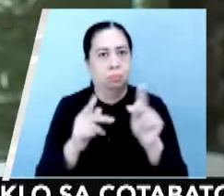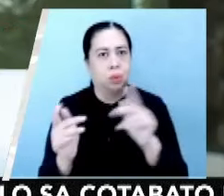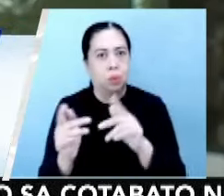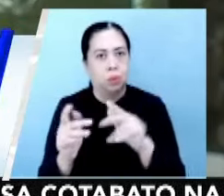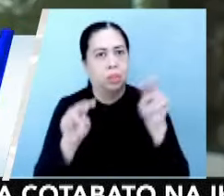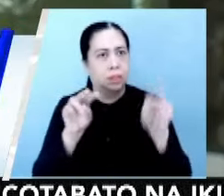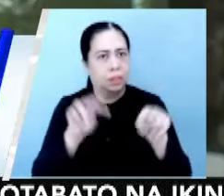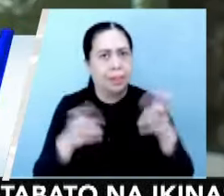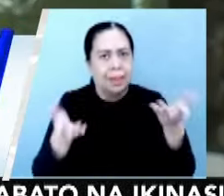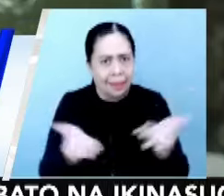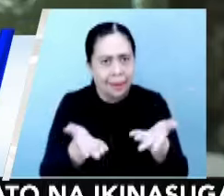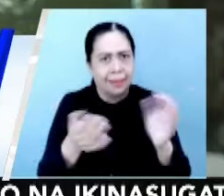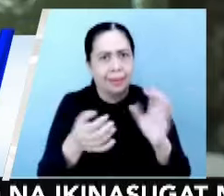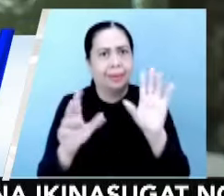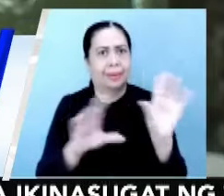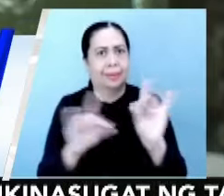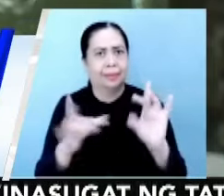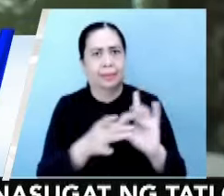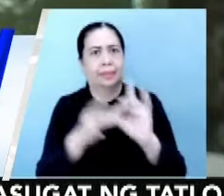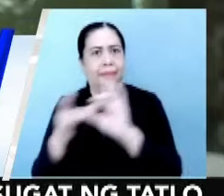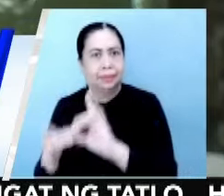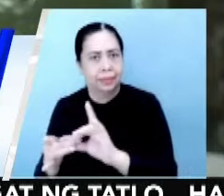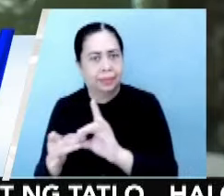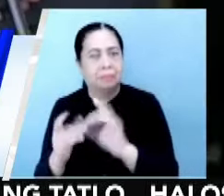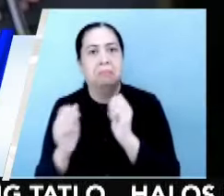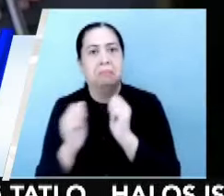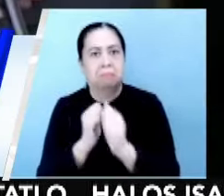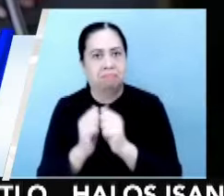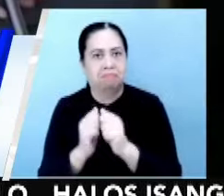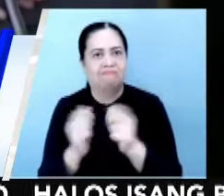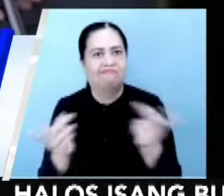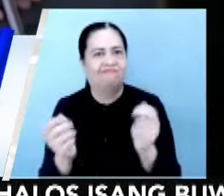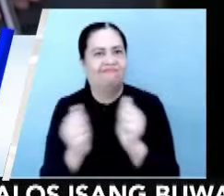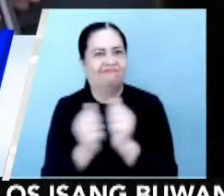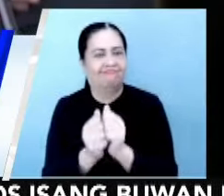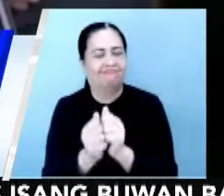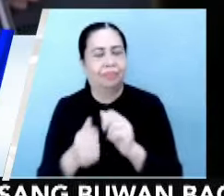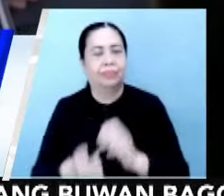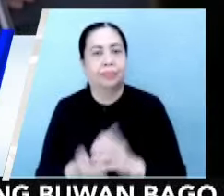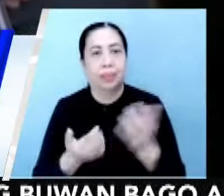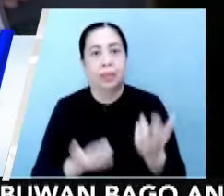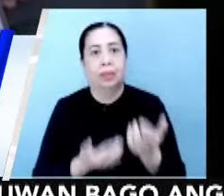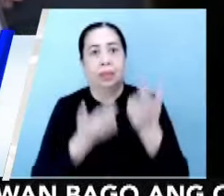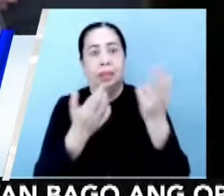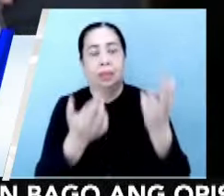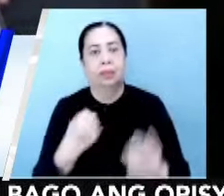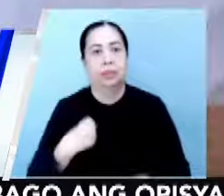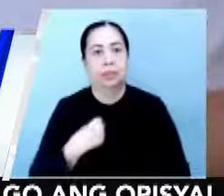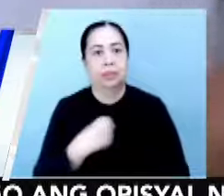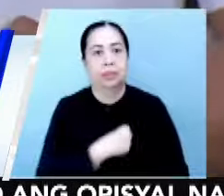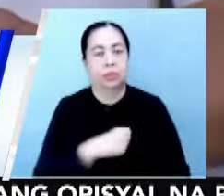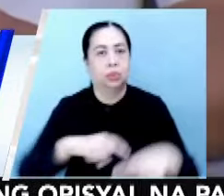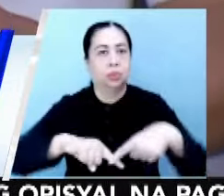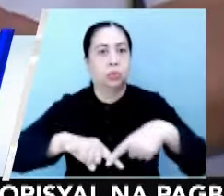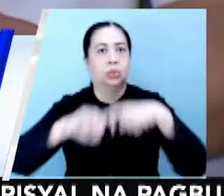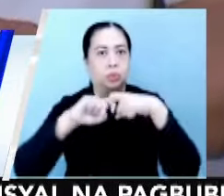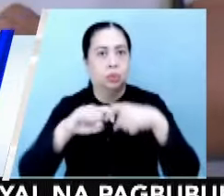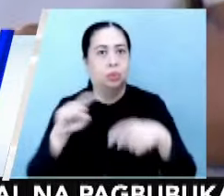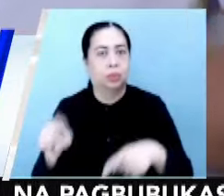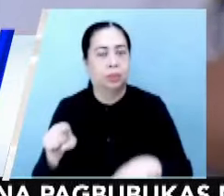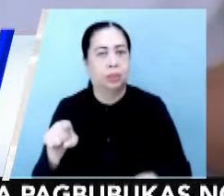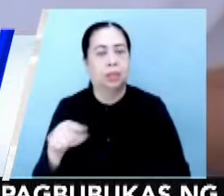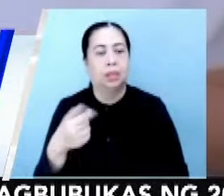Pogo hub na ito So that's the link that we are referring to irerekomenda naman ng senador na inin na si porak Mayor